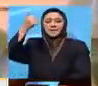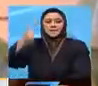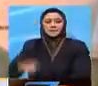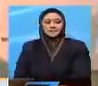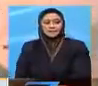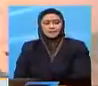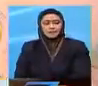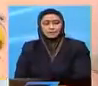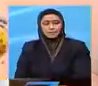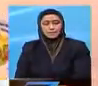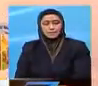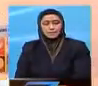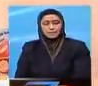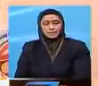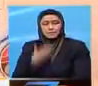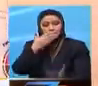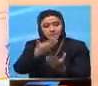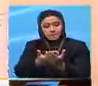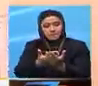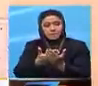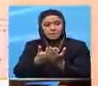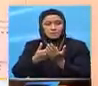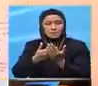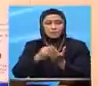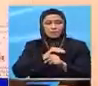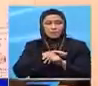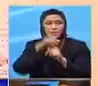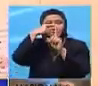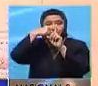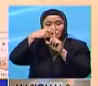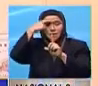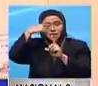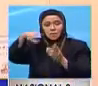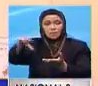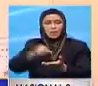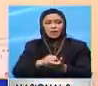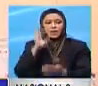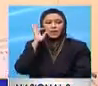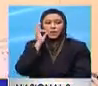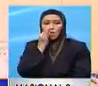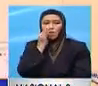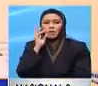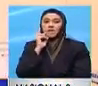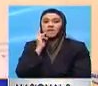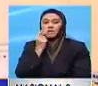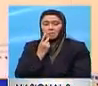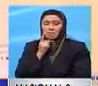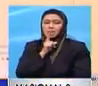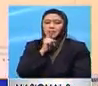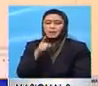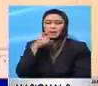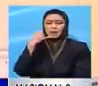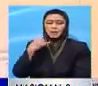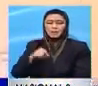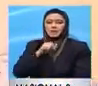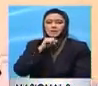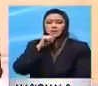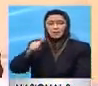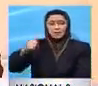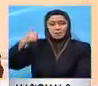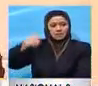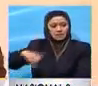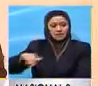Khasiat dan kesan positif dalam pengambilan buah-buahan dan sayur-sayuran memang tidak dapat disangkalkan lagi. Kedua-duanya turut